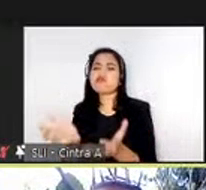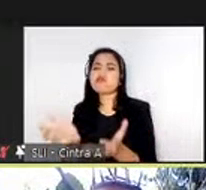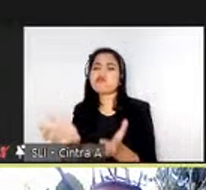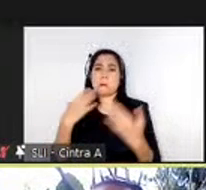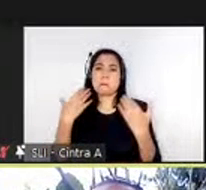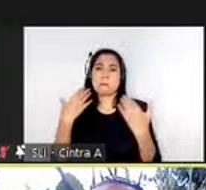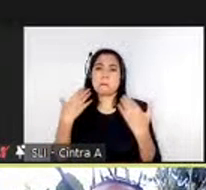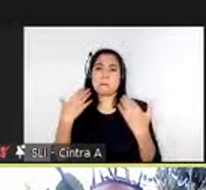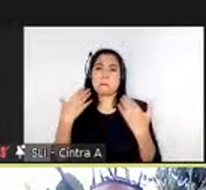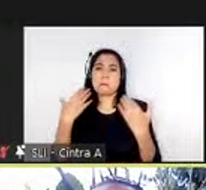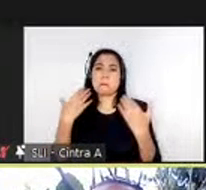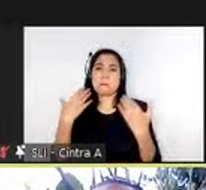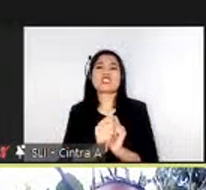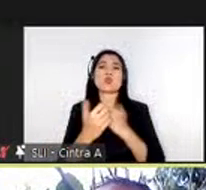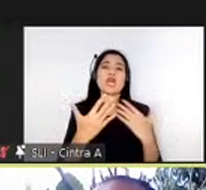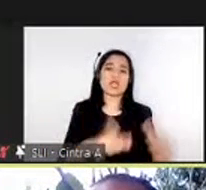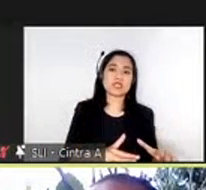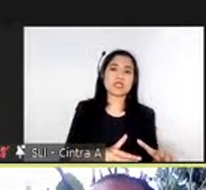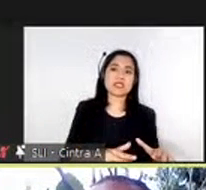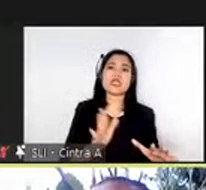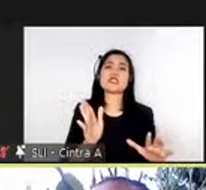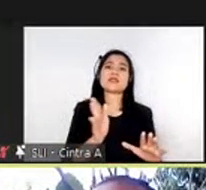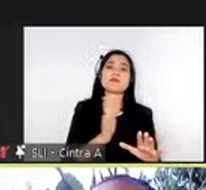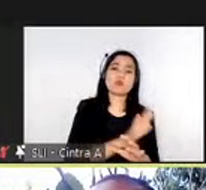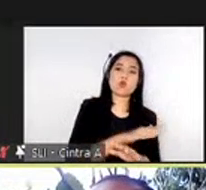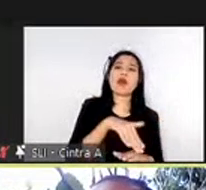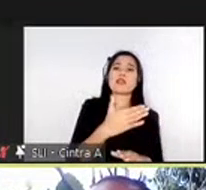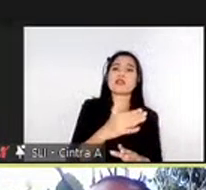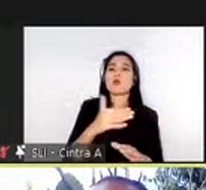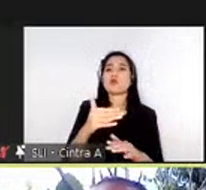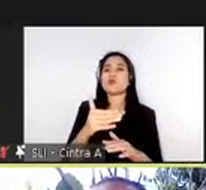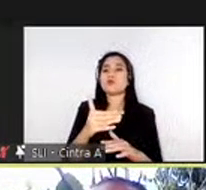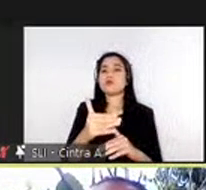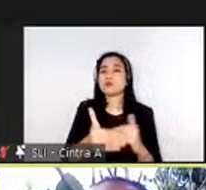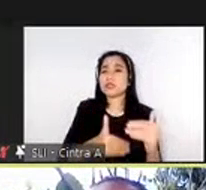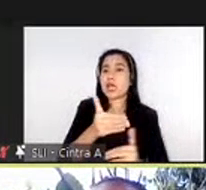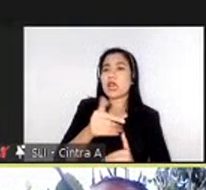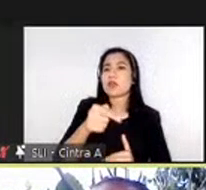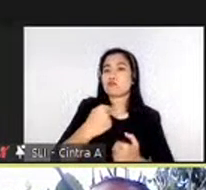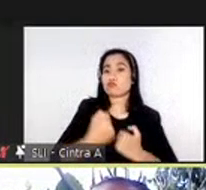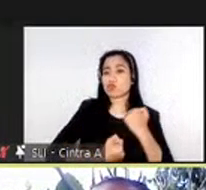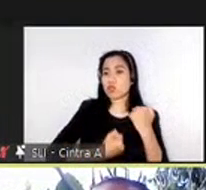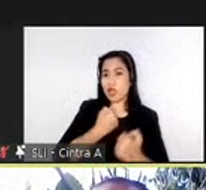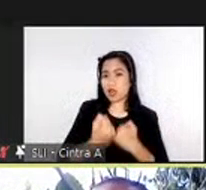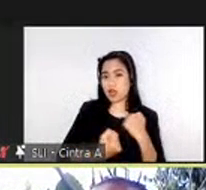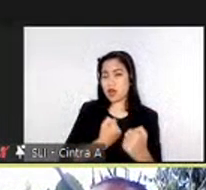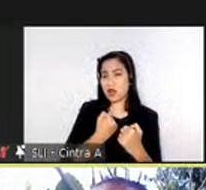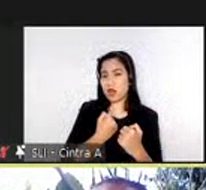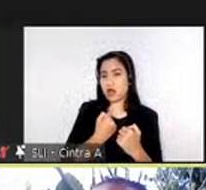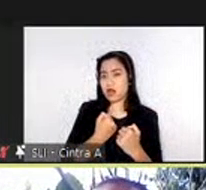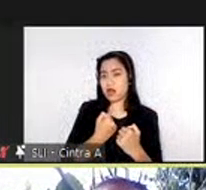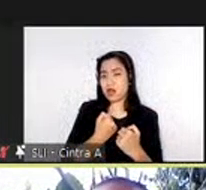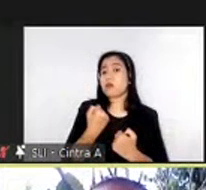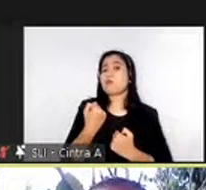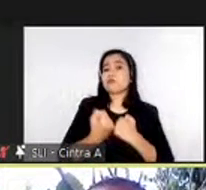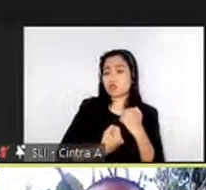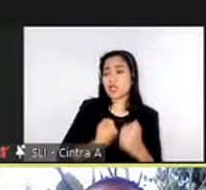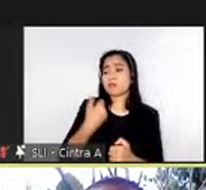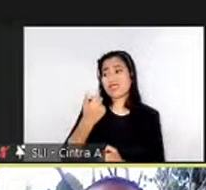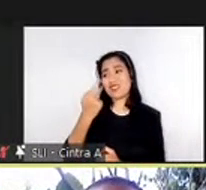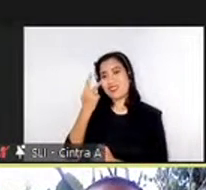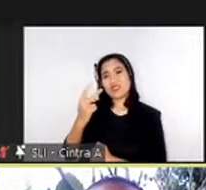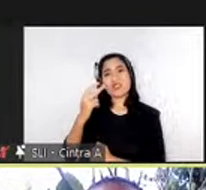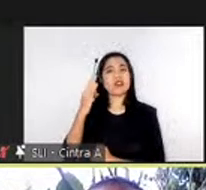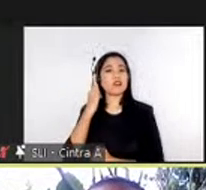sebum pada saat operasi atau pasca beroperasi eh perusahaan itu harus Eh bisa melihat resiko-resiko hak